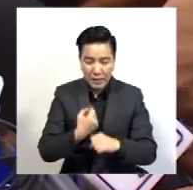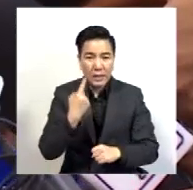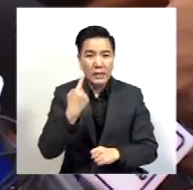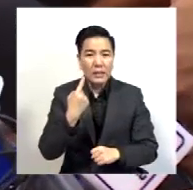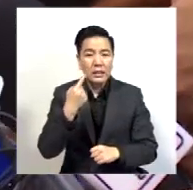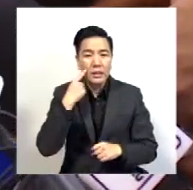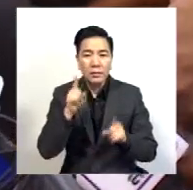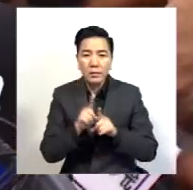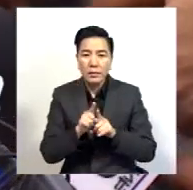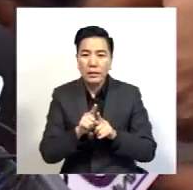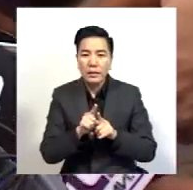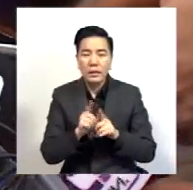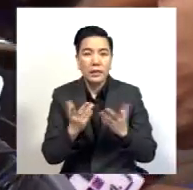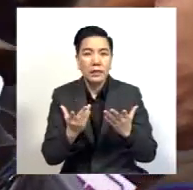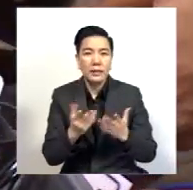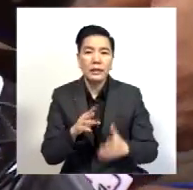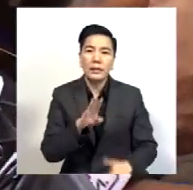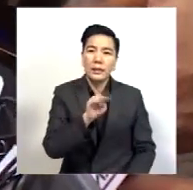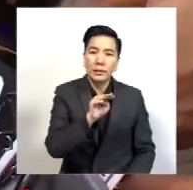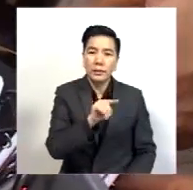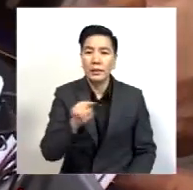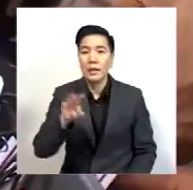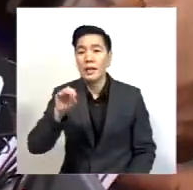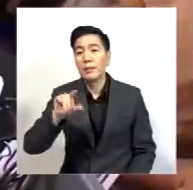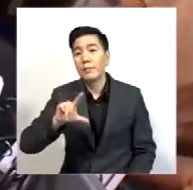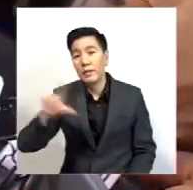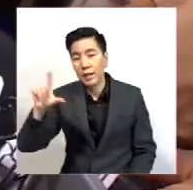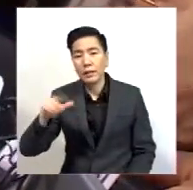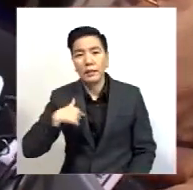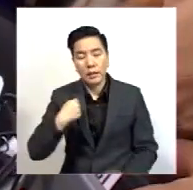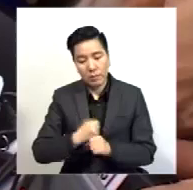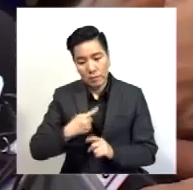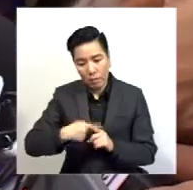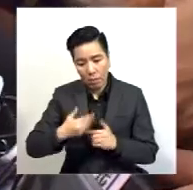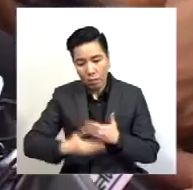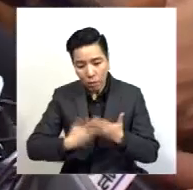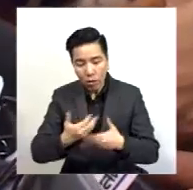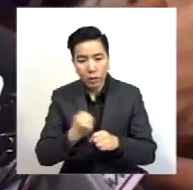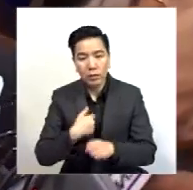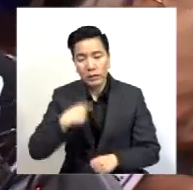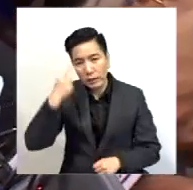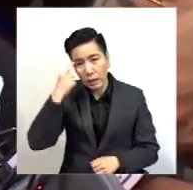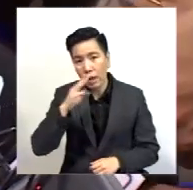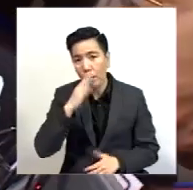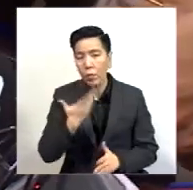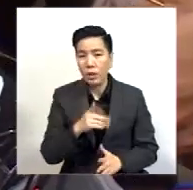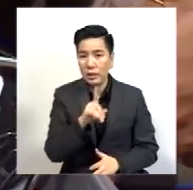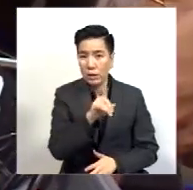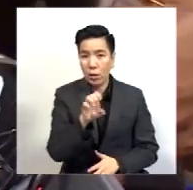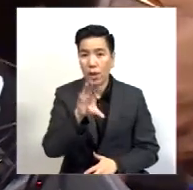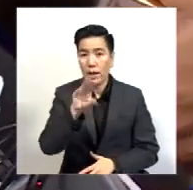แค่450ล้านเองแต่เราไม่รู้มันทำกี่วันกี่เดือนกี่ปีผมสมมติฐานว่าแค่150ตัน